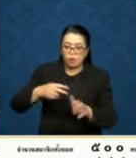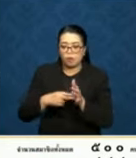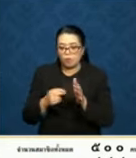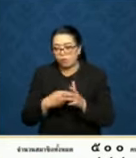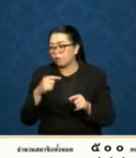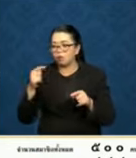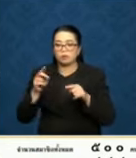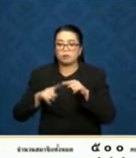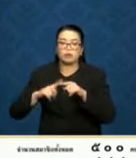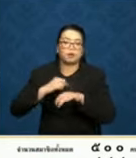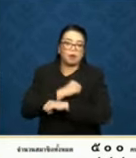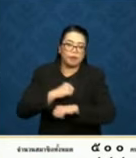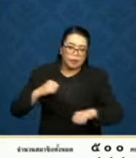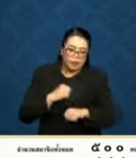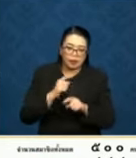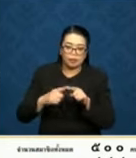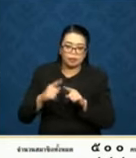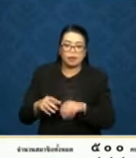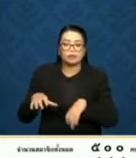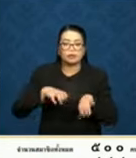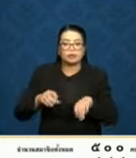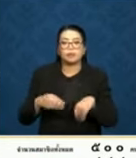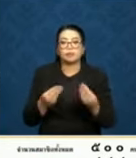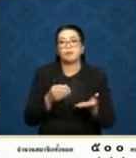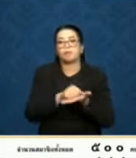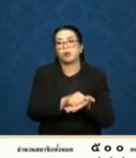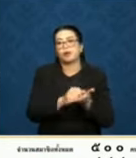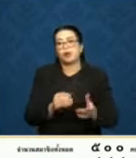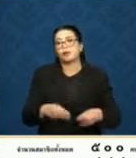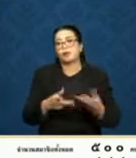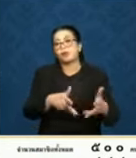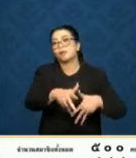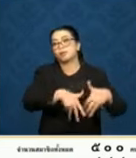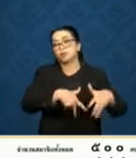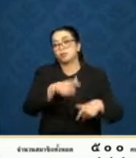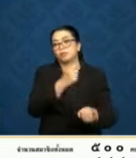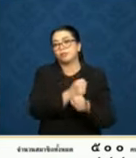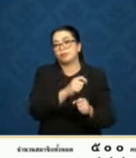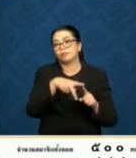ี่อยู่ใพื้นที่ courtsและใพื้ที่ไเคยงด้เชนกัน